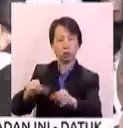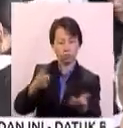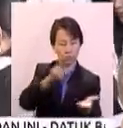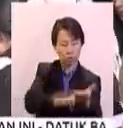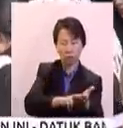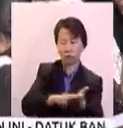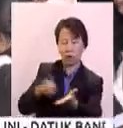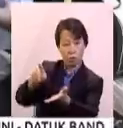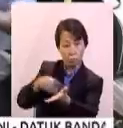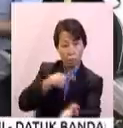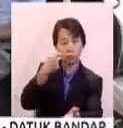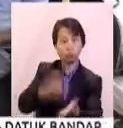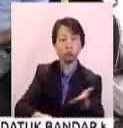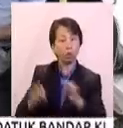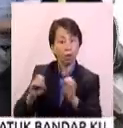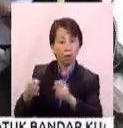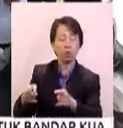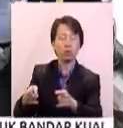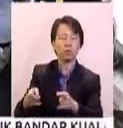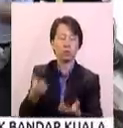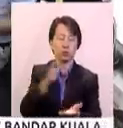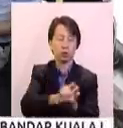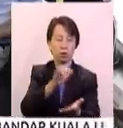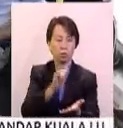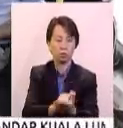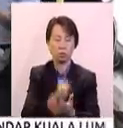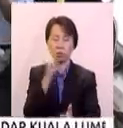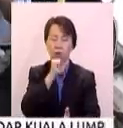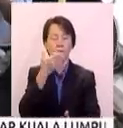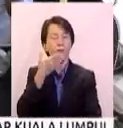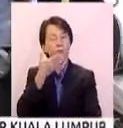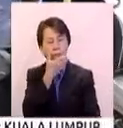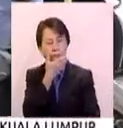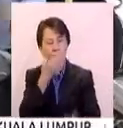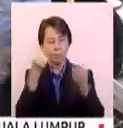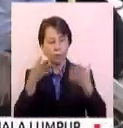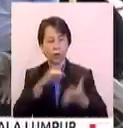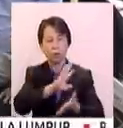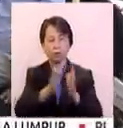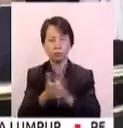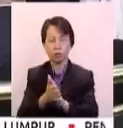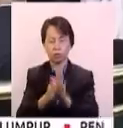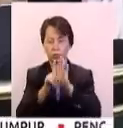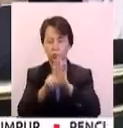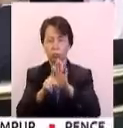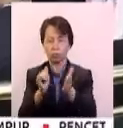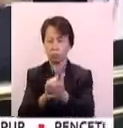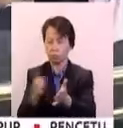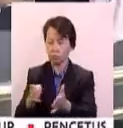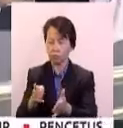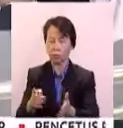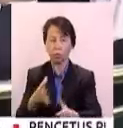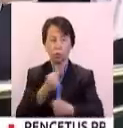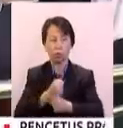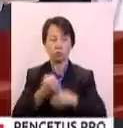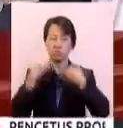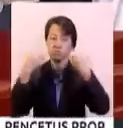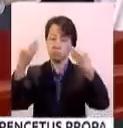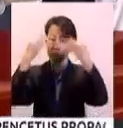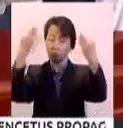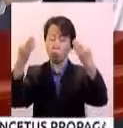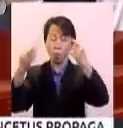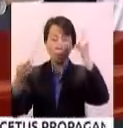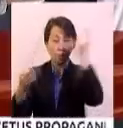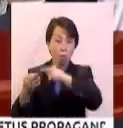mendaftar sebagai pembayar cukai. Menurut laporan tersebut, artis muda yang kebanyakannya menjadi ikon remaja itu meraih populariti